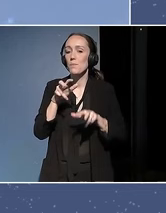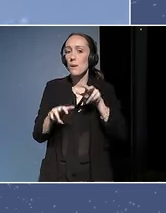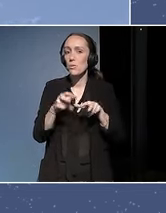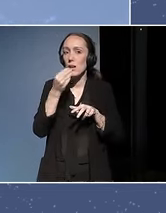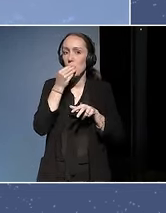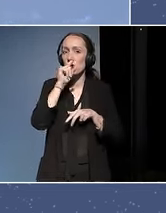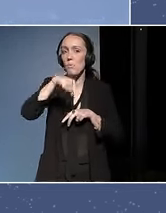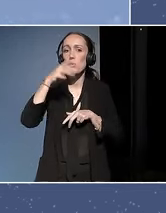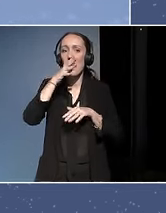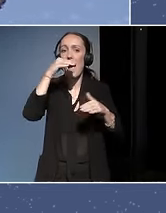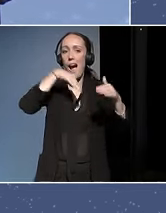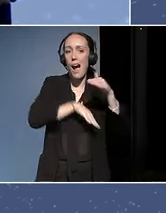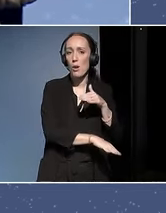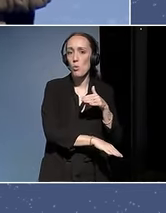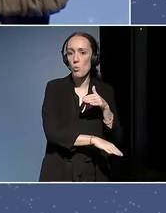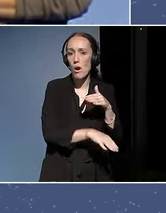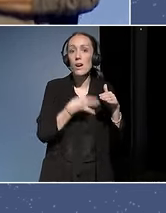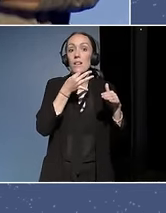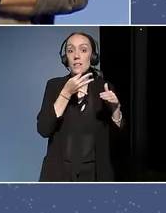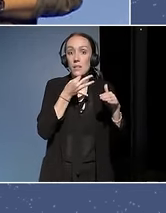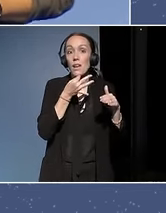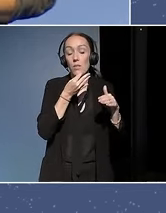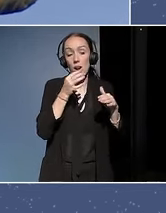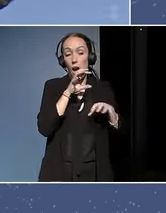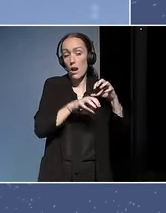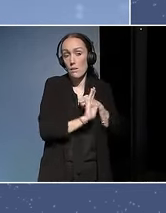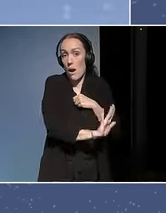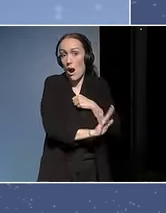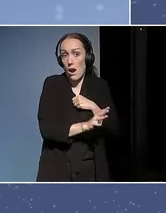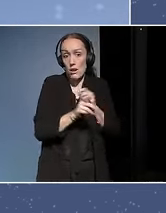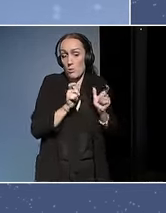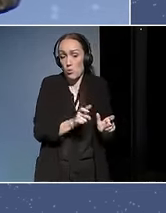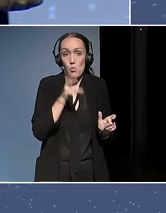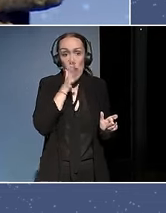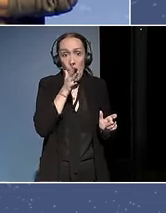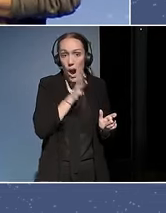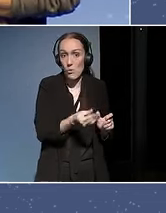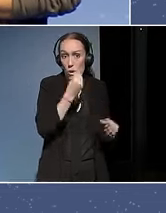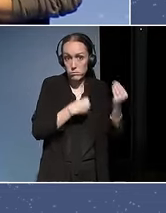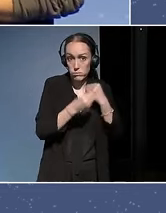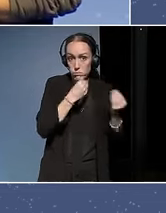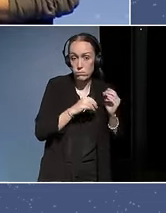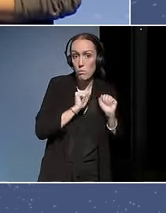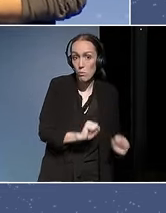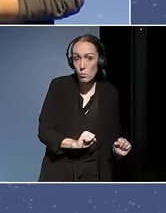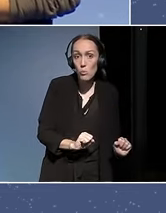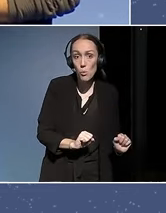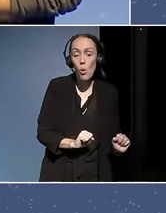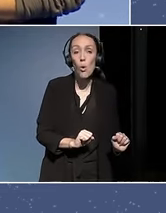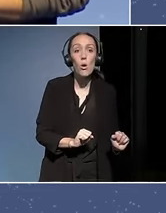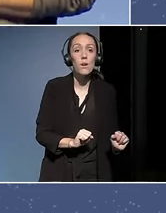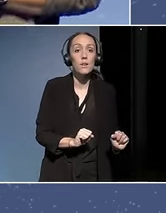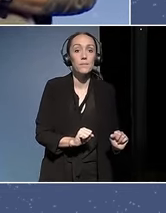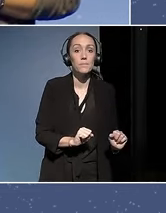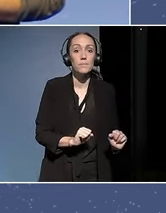voleva dire dargli altri tipi di prede a cui lui poteva tranquillamente tranquillamente cacciare